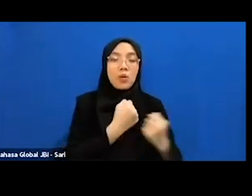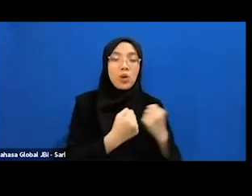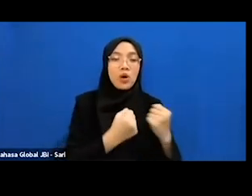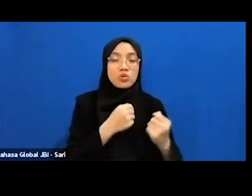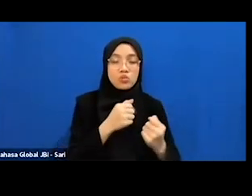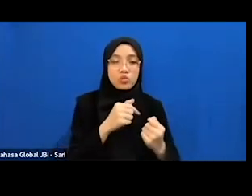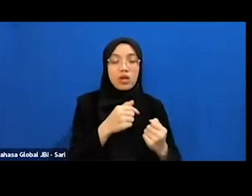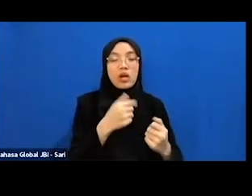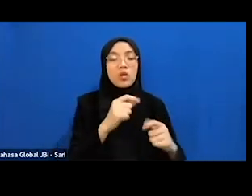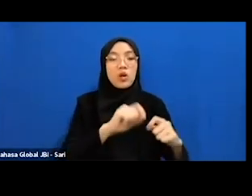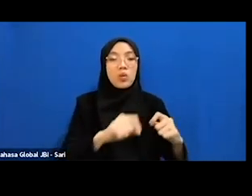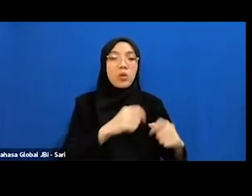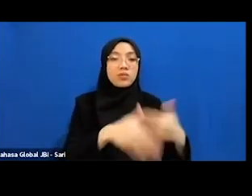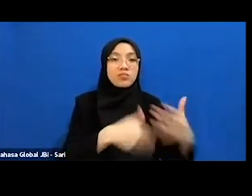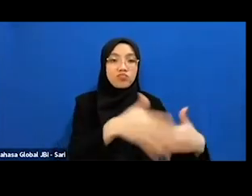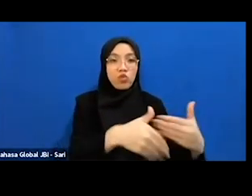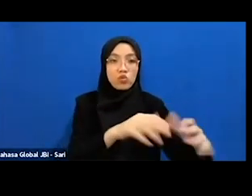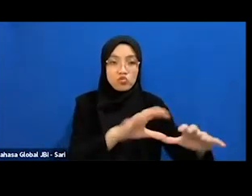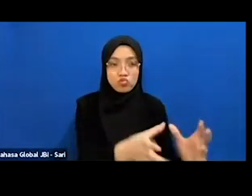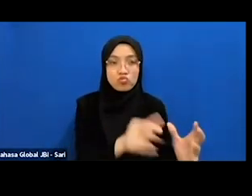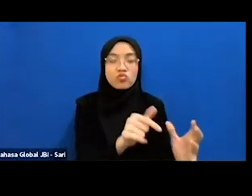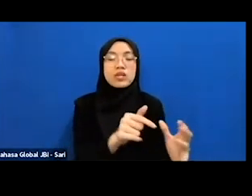maka sebetulnya